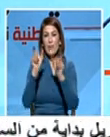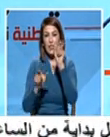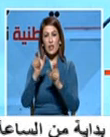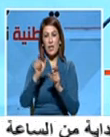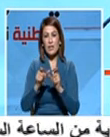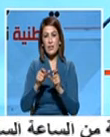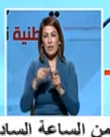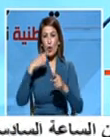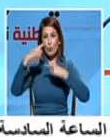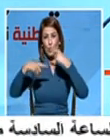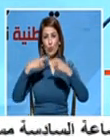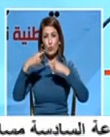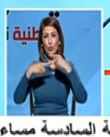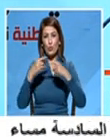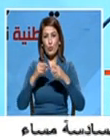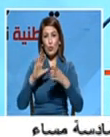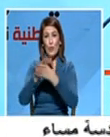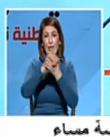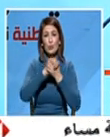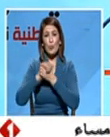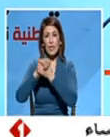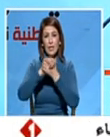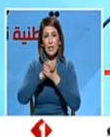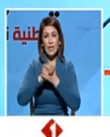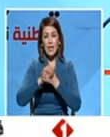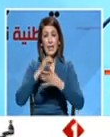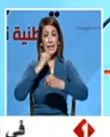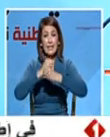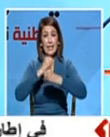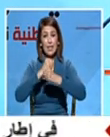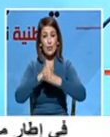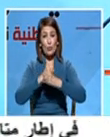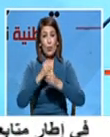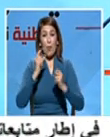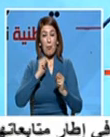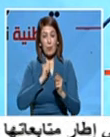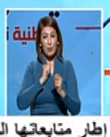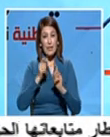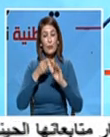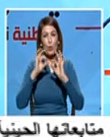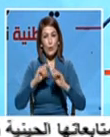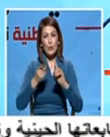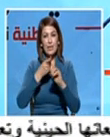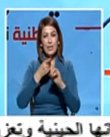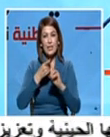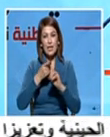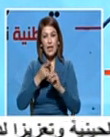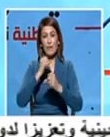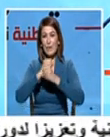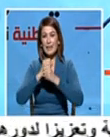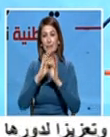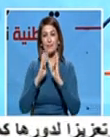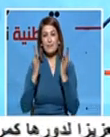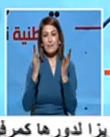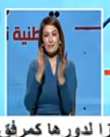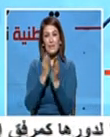لها الزملاء المشكورين اللي تطوعوا اللي هزوا التليفون، رانا يجيونا حالات في حالات قصوى معناتها هذيك